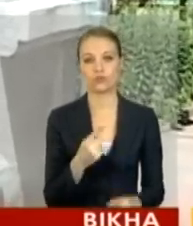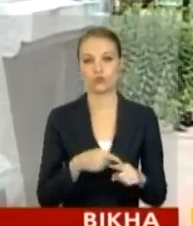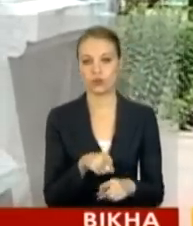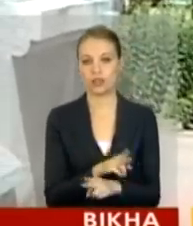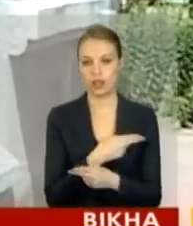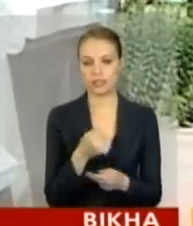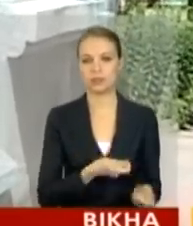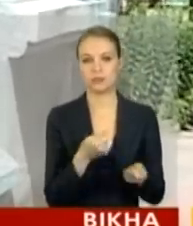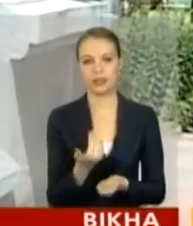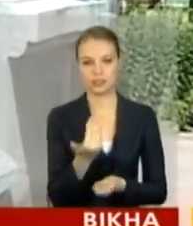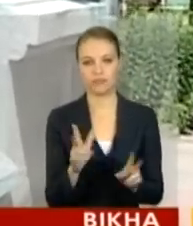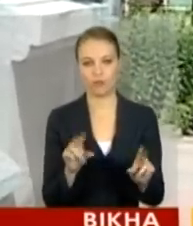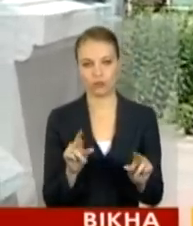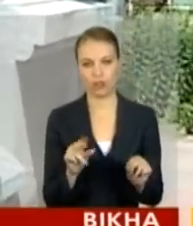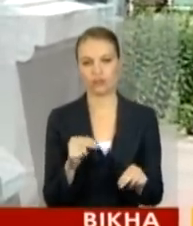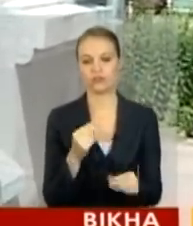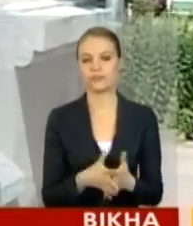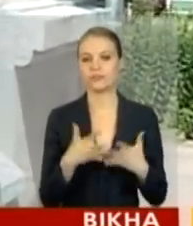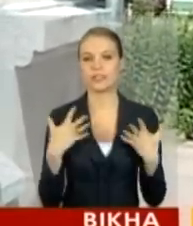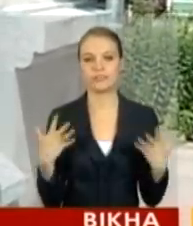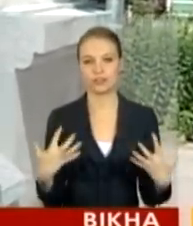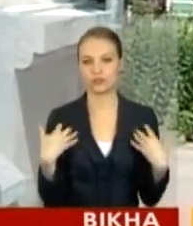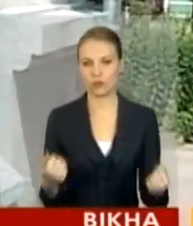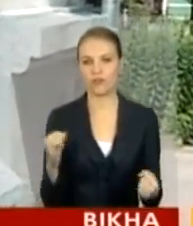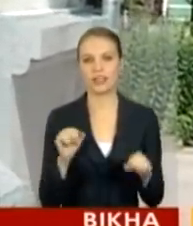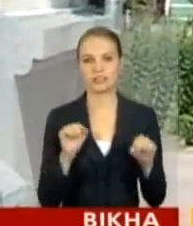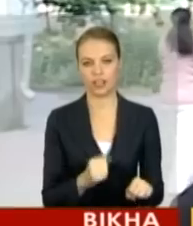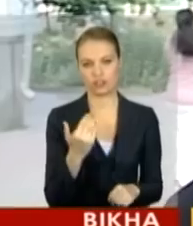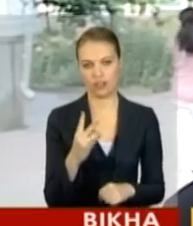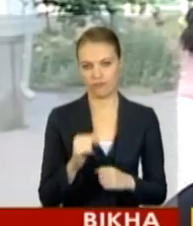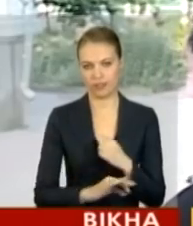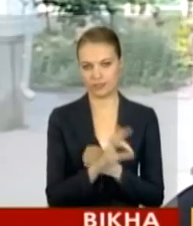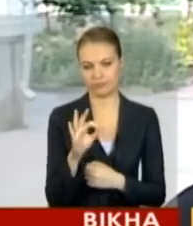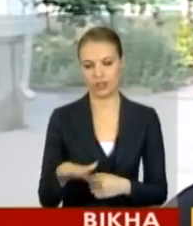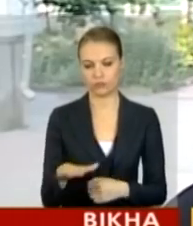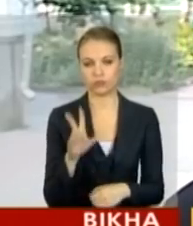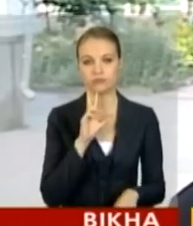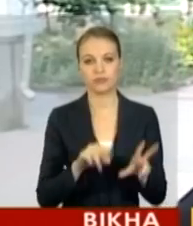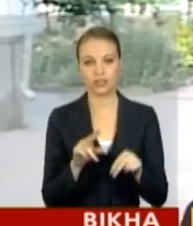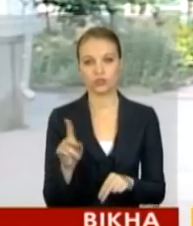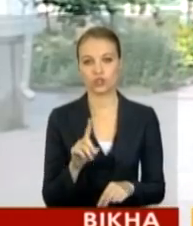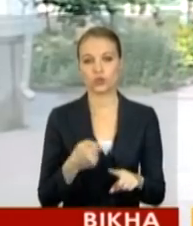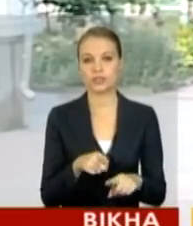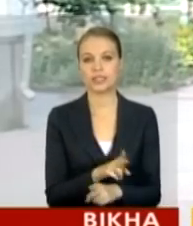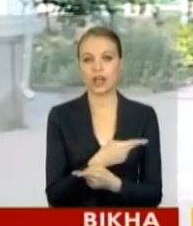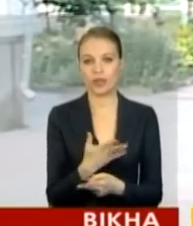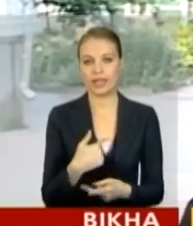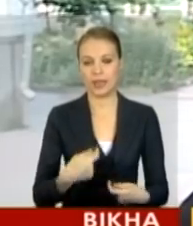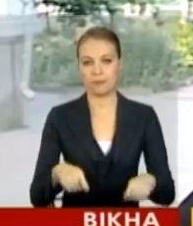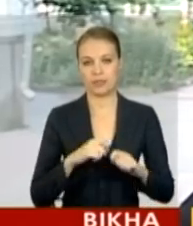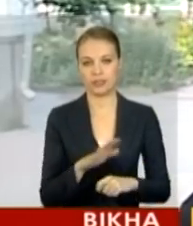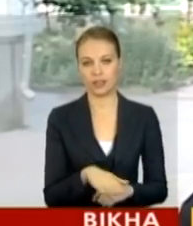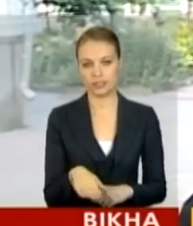ангелики принесли вам удачу, велику-велику здоров'я і захищали вас на сході. Надіюся, що ці ангелятки, що нам передали